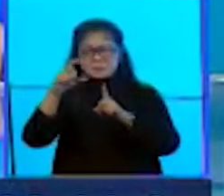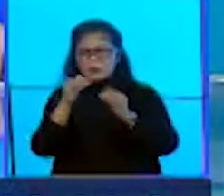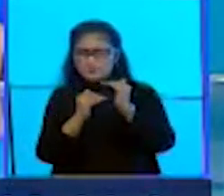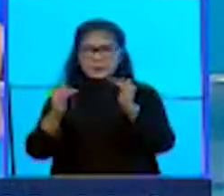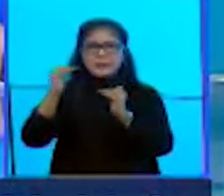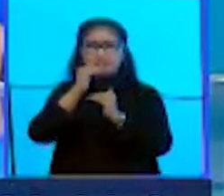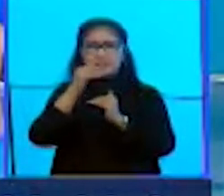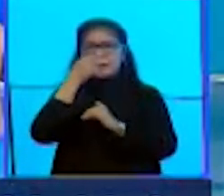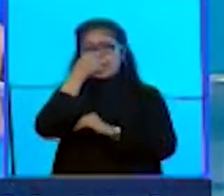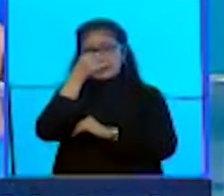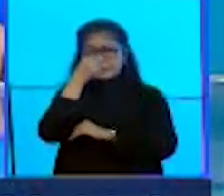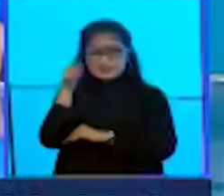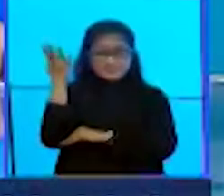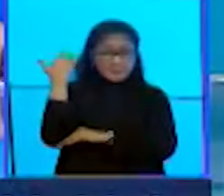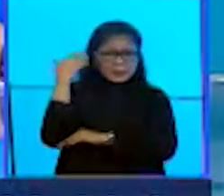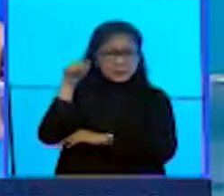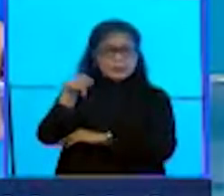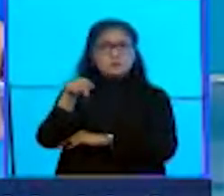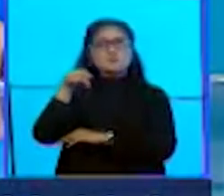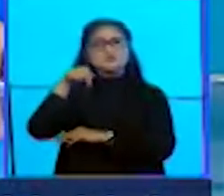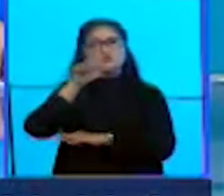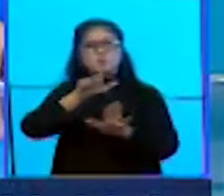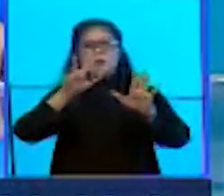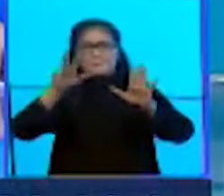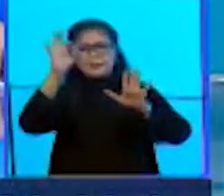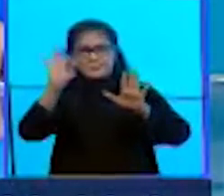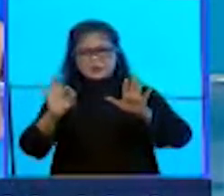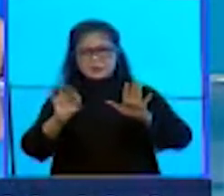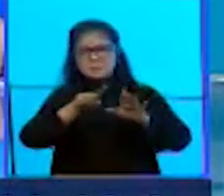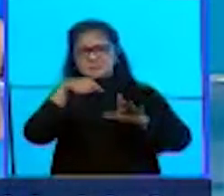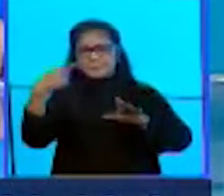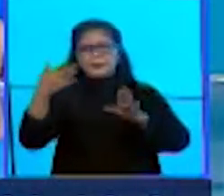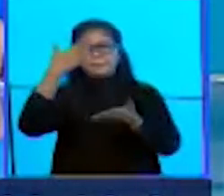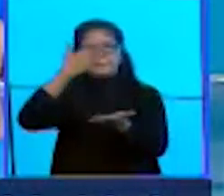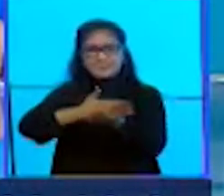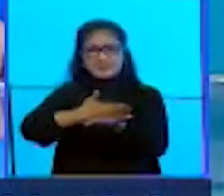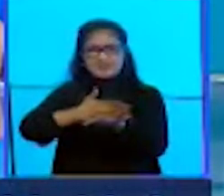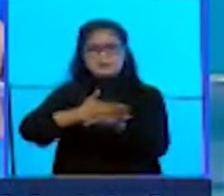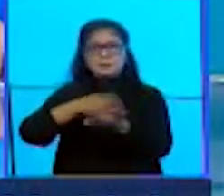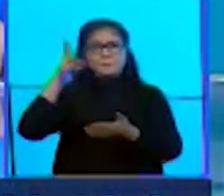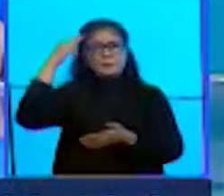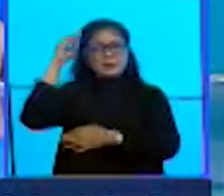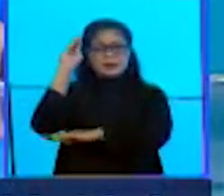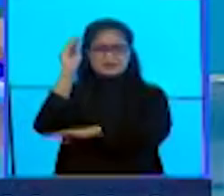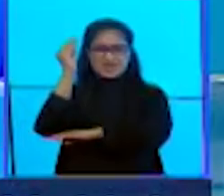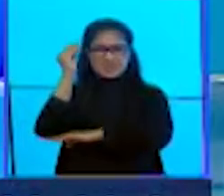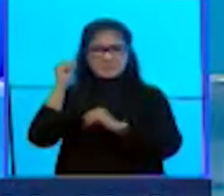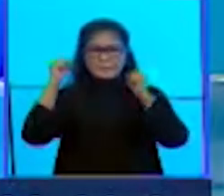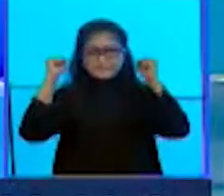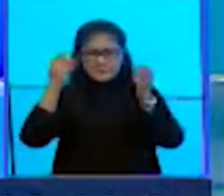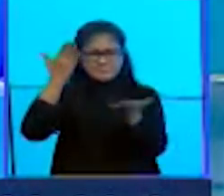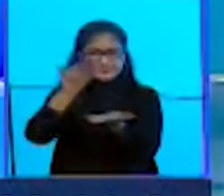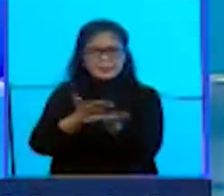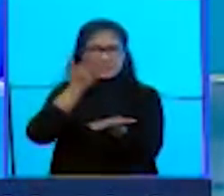keterisian mencapai 78% atau melewati ambang batas aman WHO. Pemprov DKI Jakarta dan daerah penyangga diminta